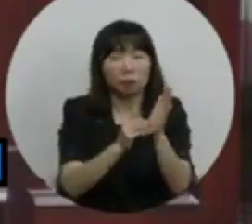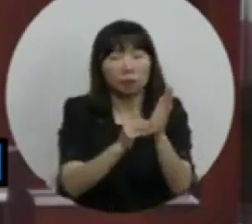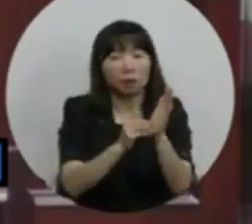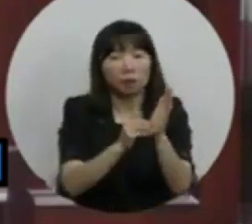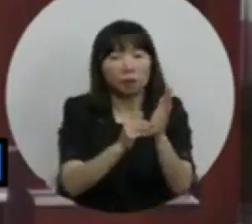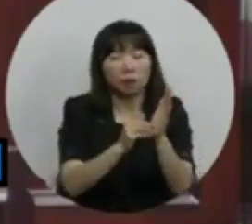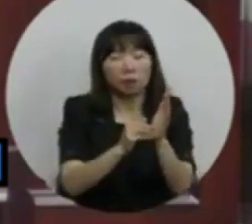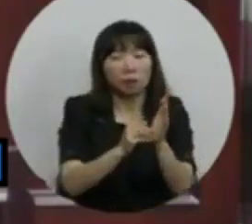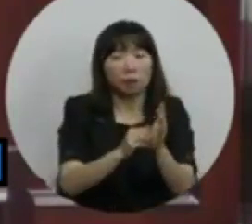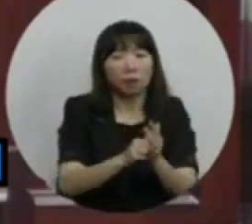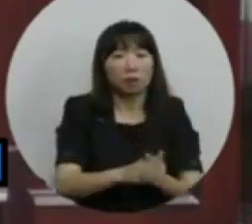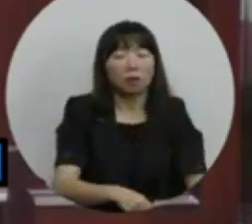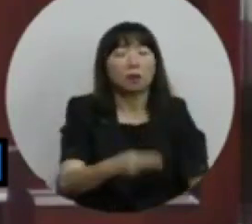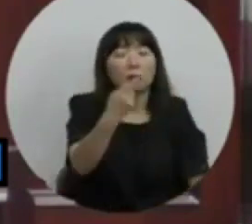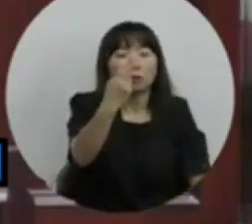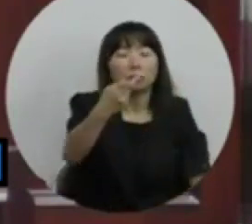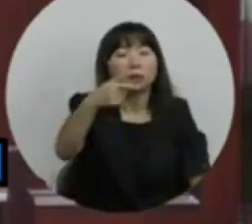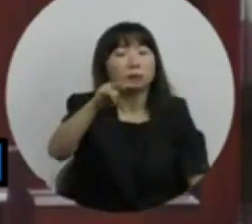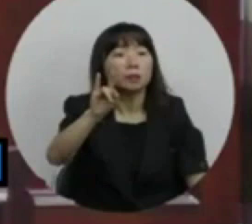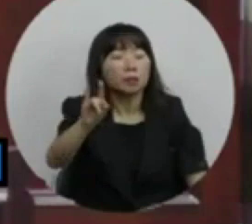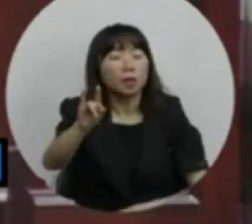12개 읍면동 중에서